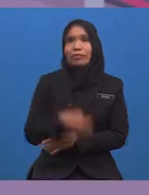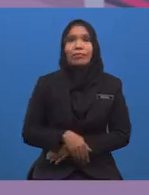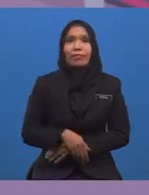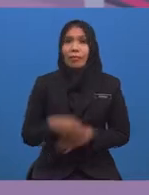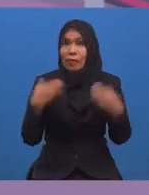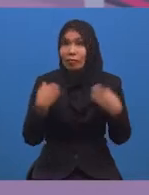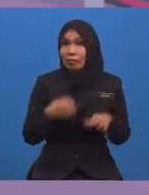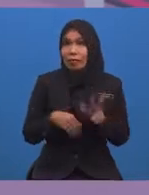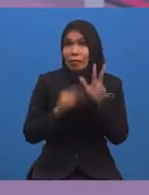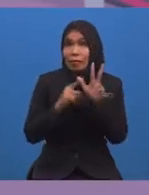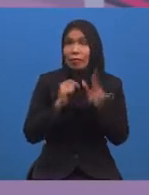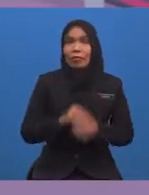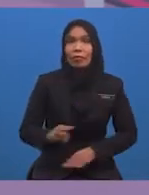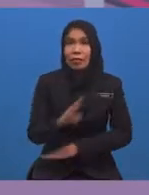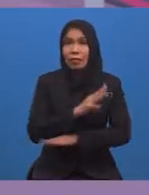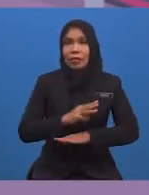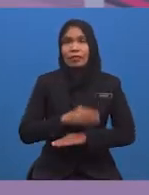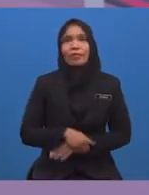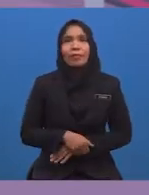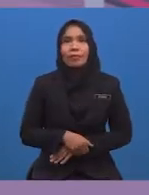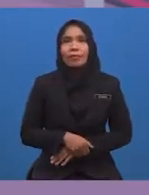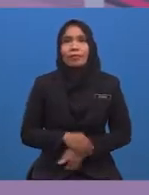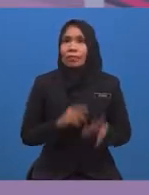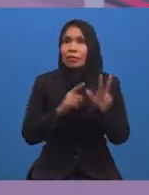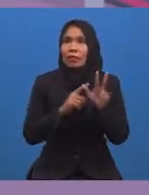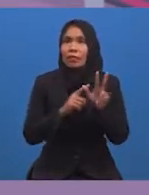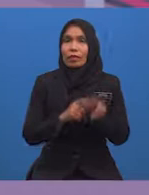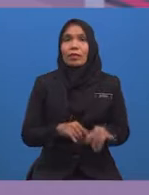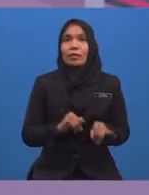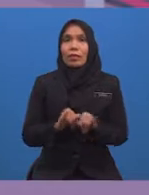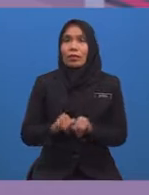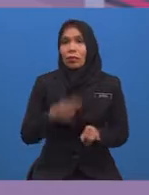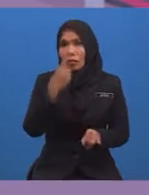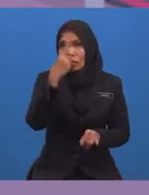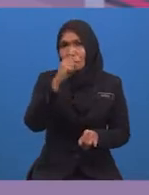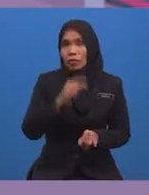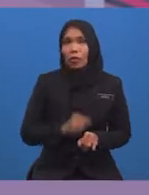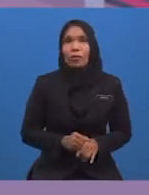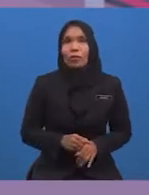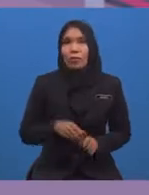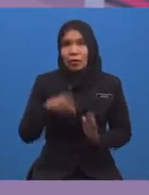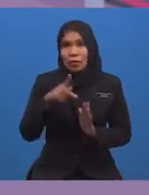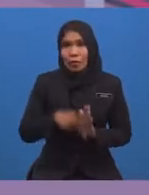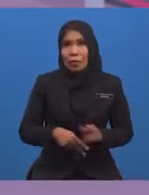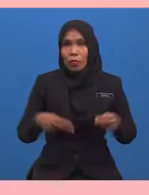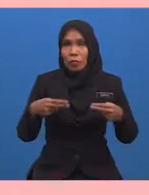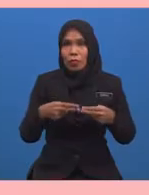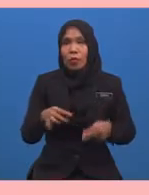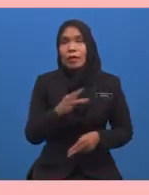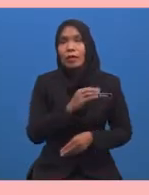Kepentingan tanah pamah yang ketiga ialah sesuai untuk kegiatan perhubungan dan